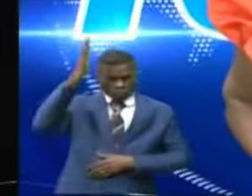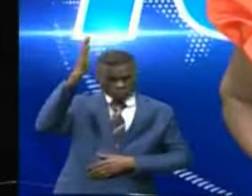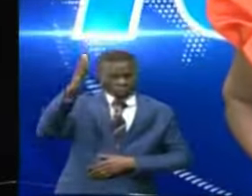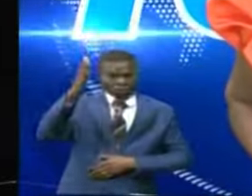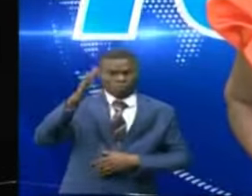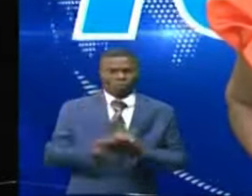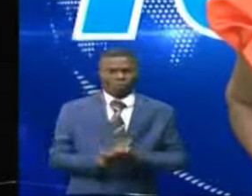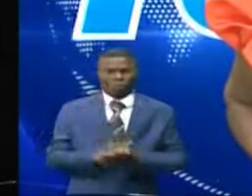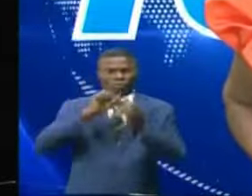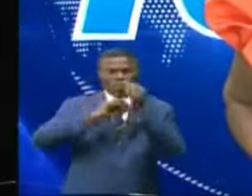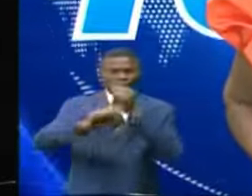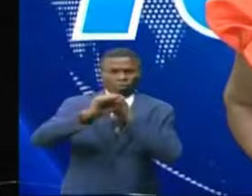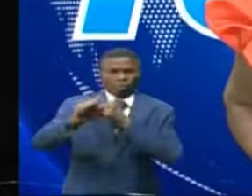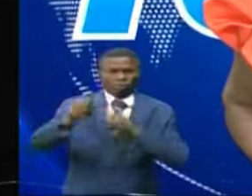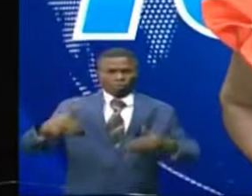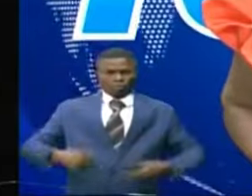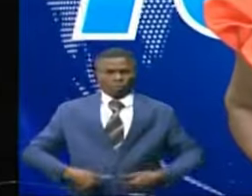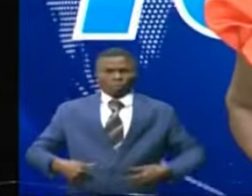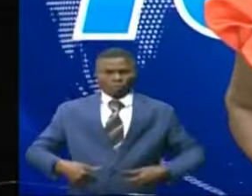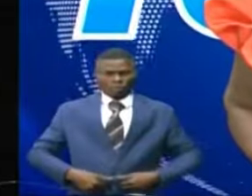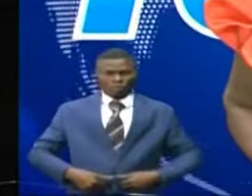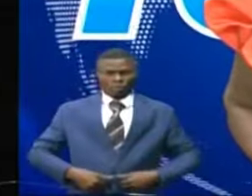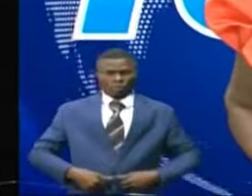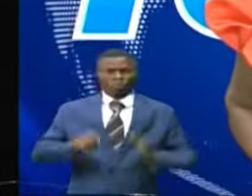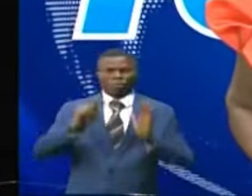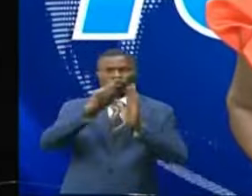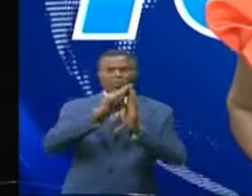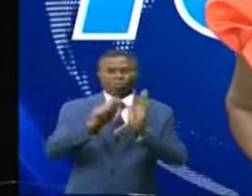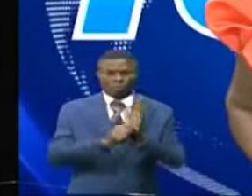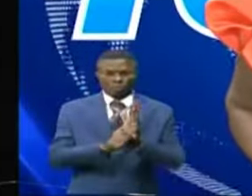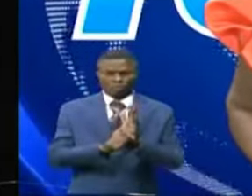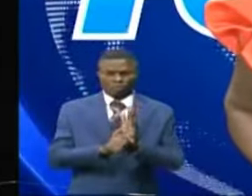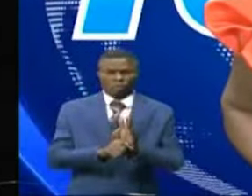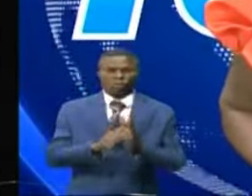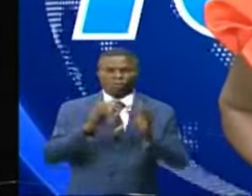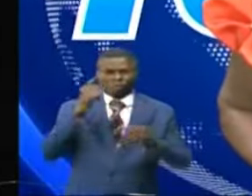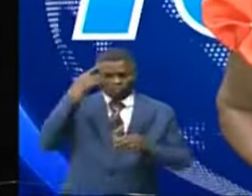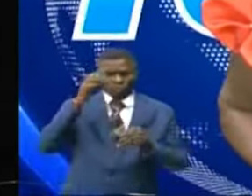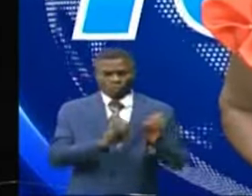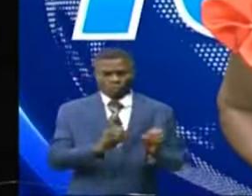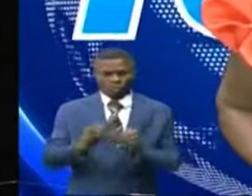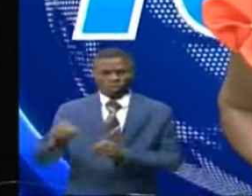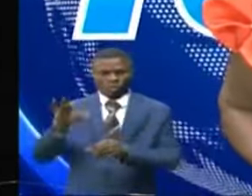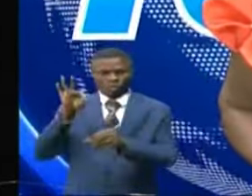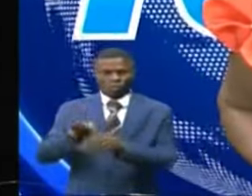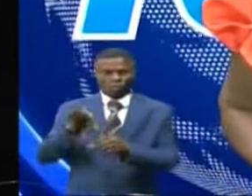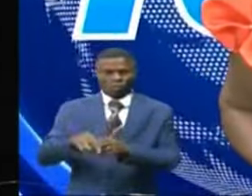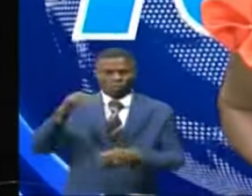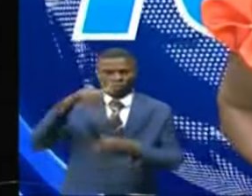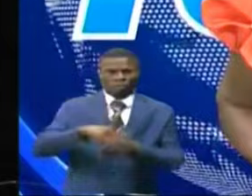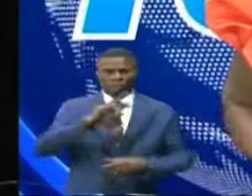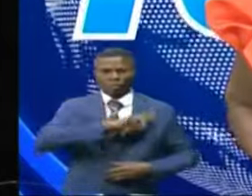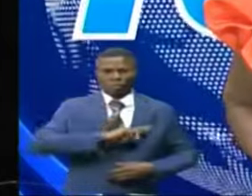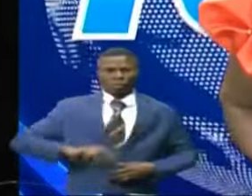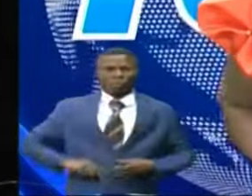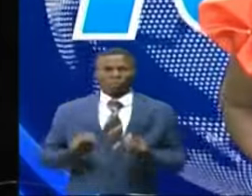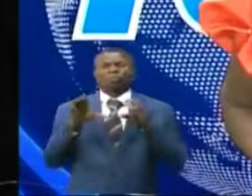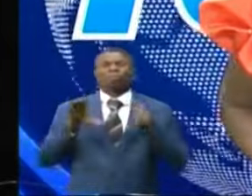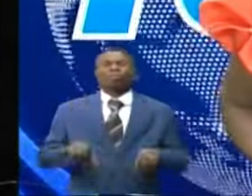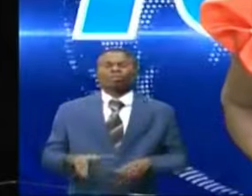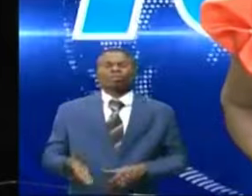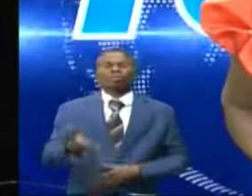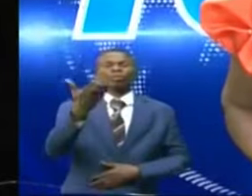des élections et sensibiliser les jeunes sur les textes régissant l'organisation des élections en République démocratique du